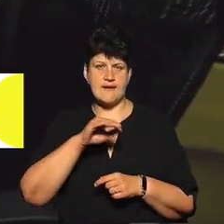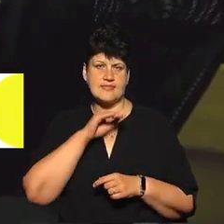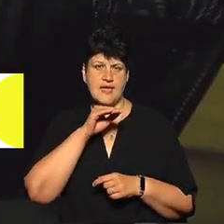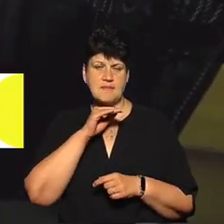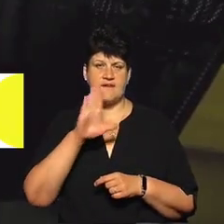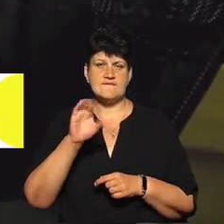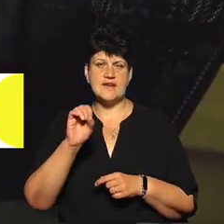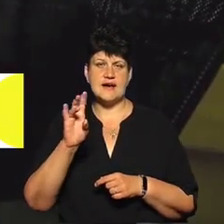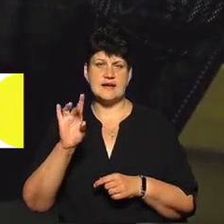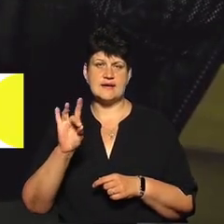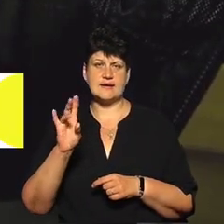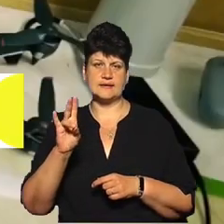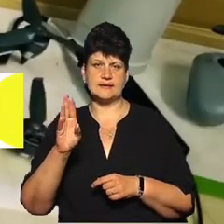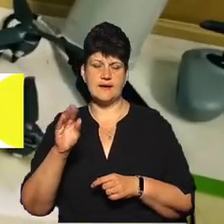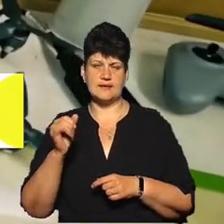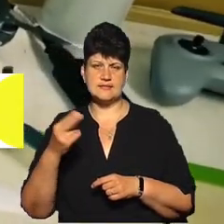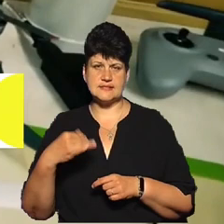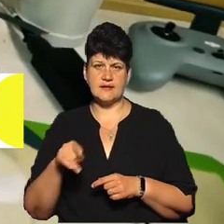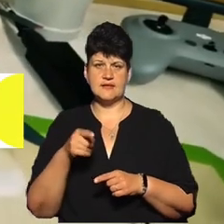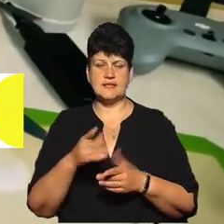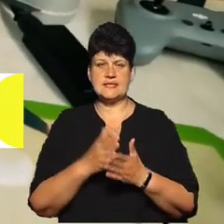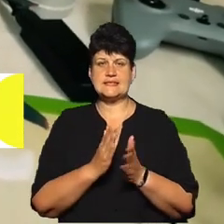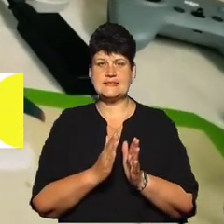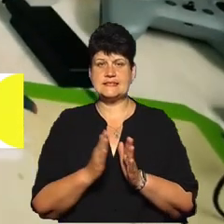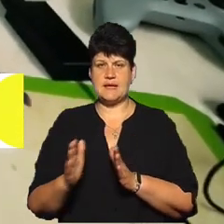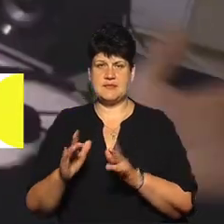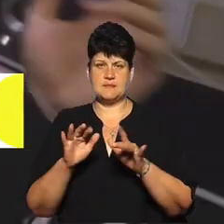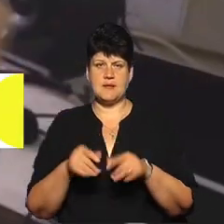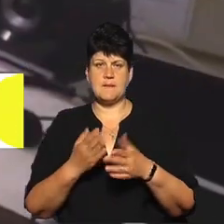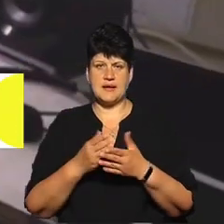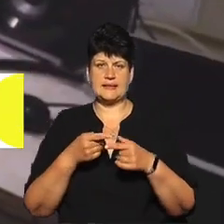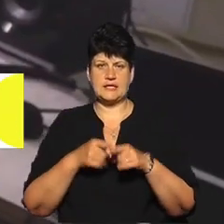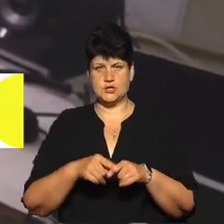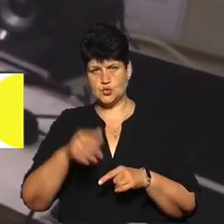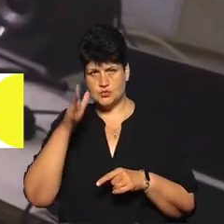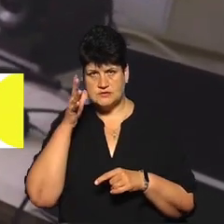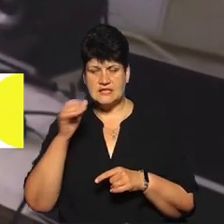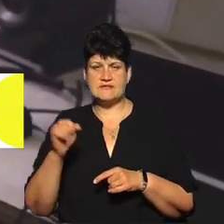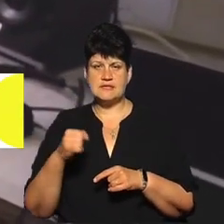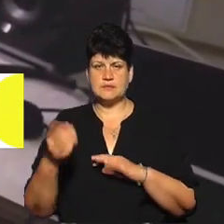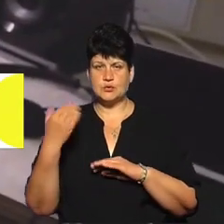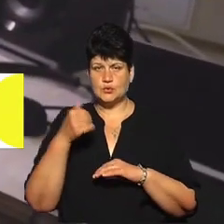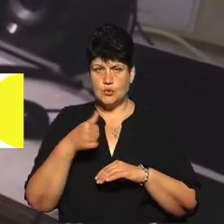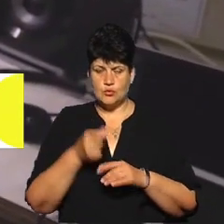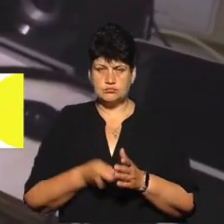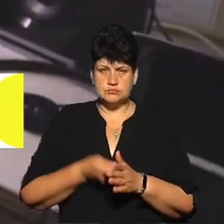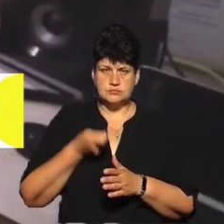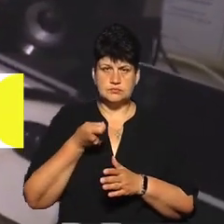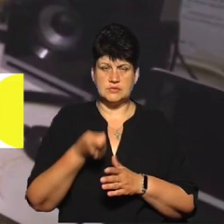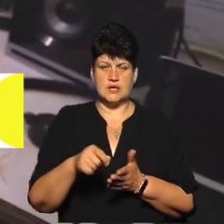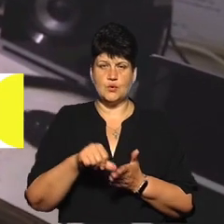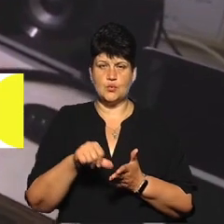хлопець виконує обов'язки системного адміністратора, адже має технічну освіту. У серпні торік Володимир подав заявку на участь у